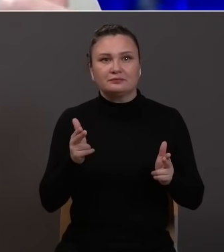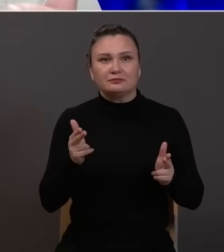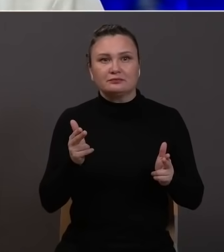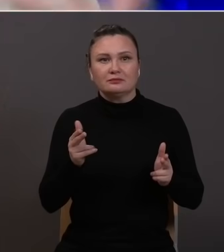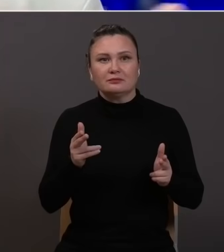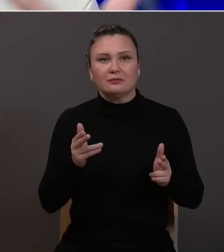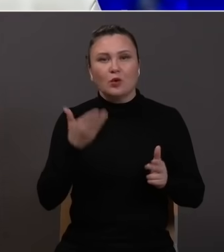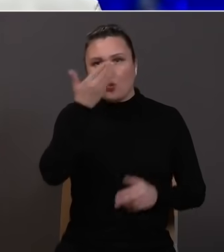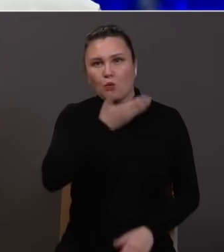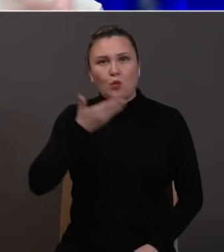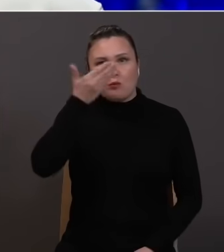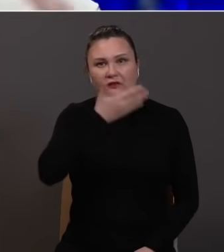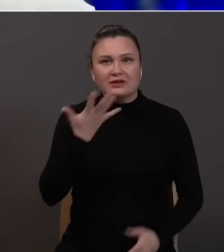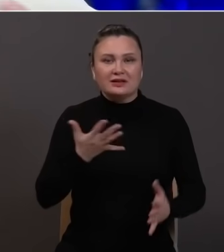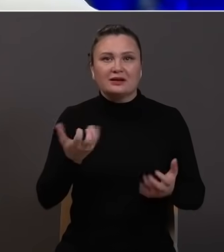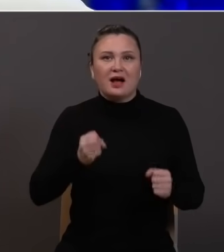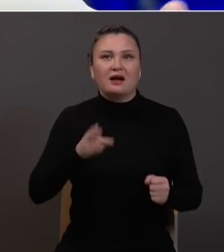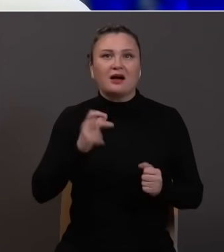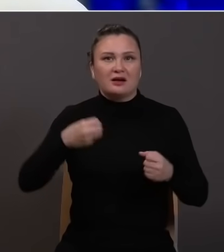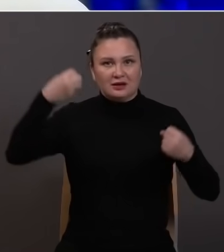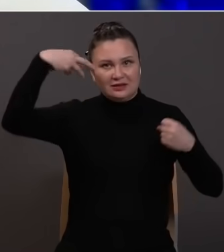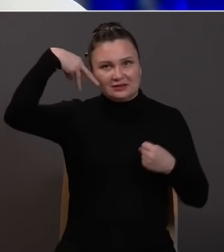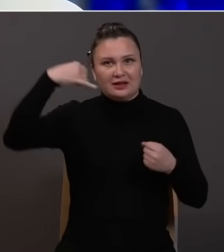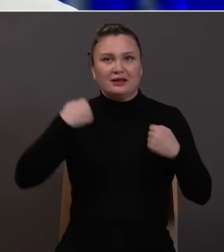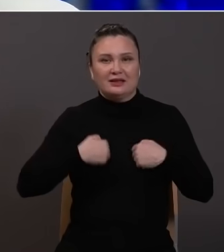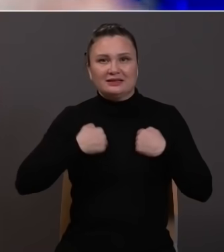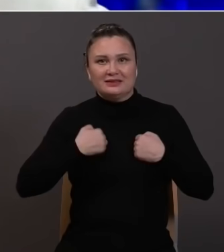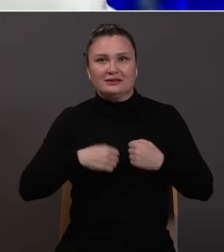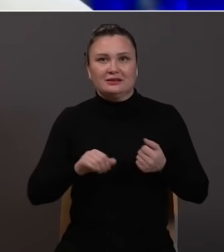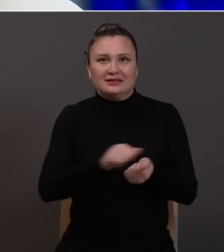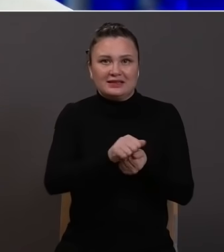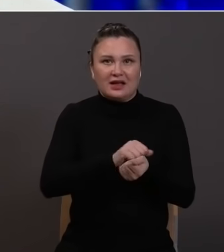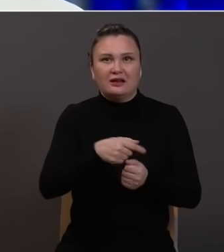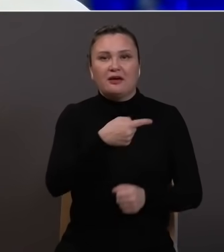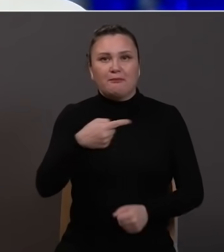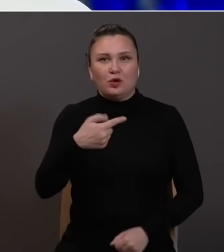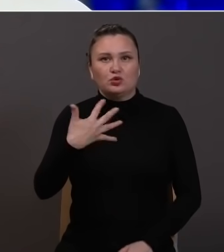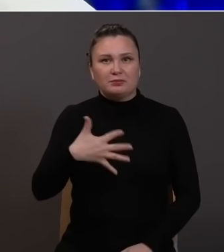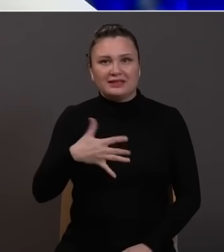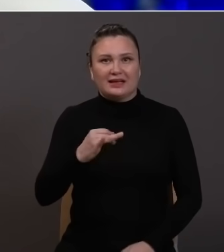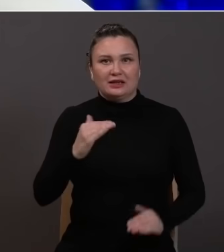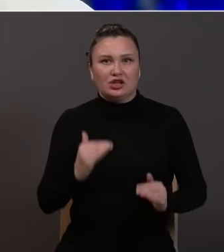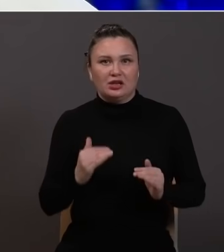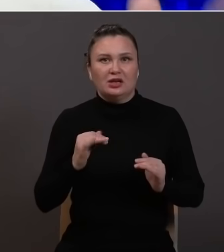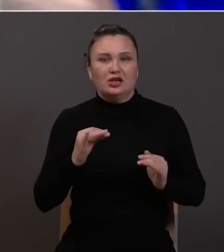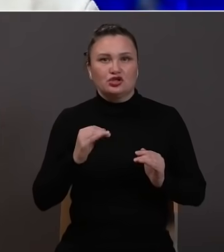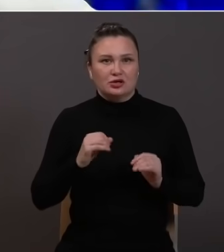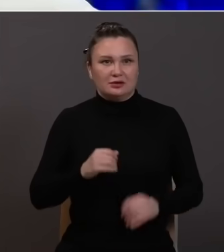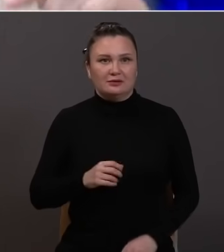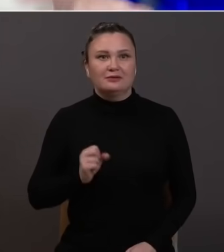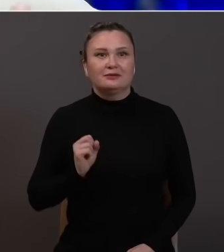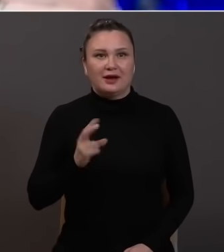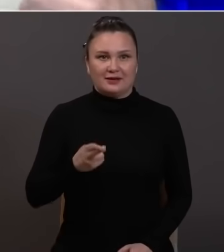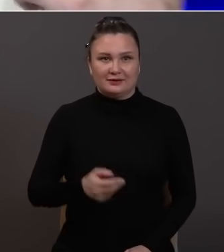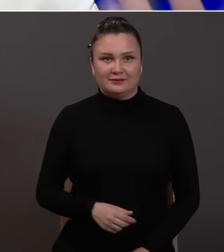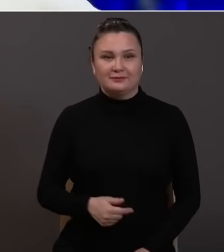как умываться или как принимать душ и стирать в минус 50 и ниже. Поделитесь. Аудитория у ваших ног. Да.